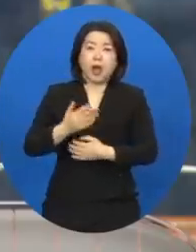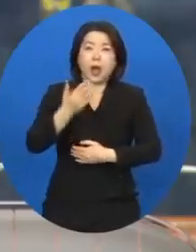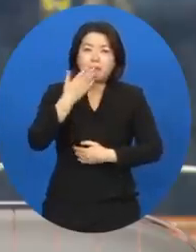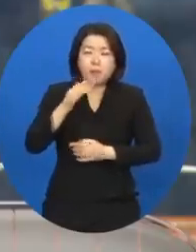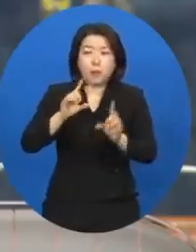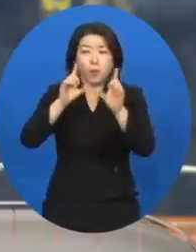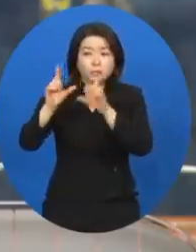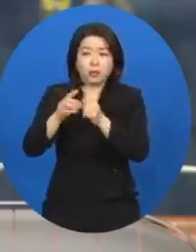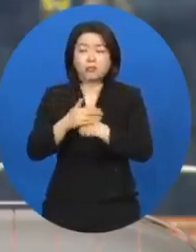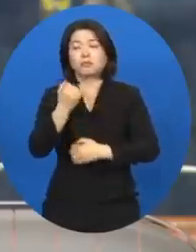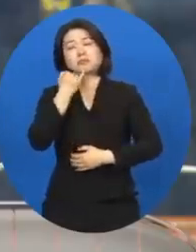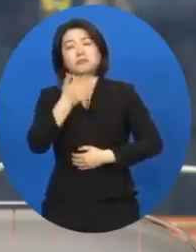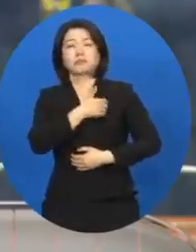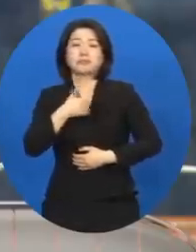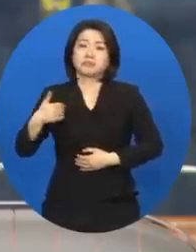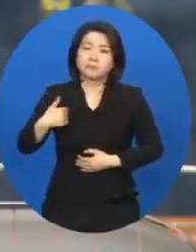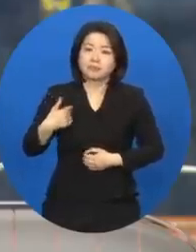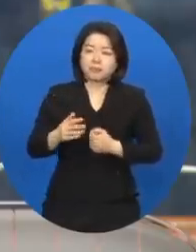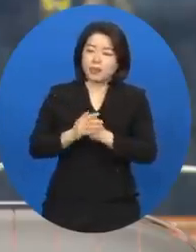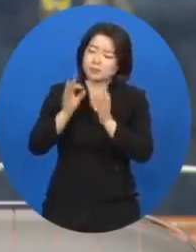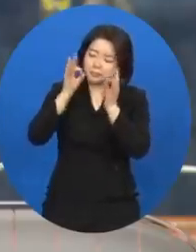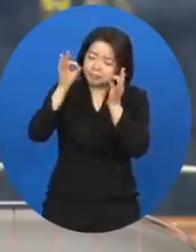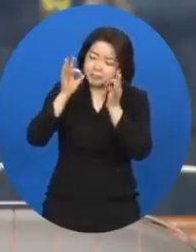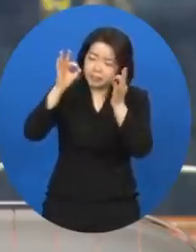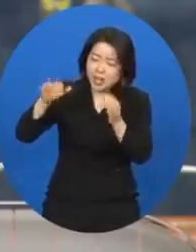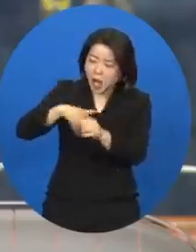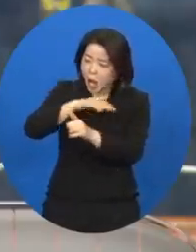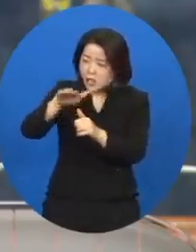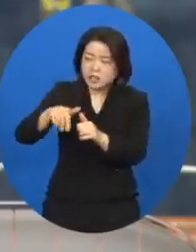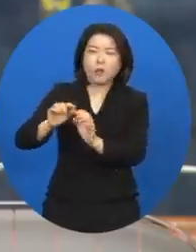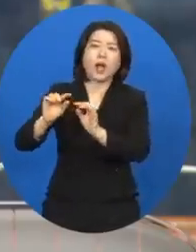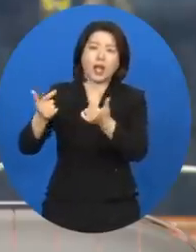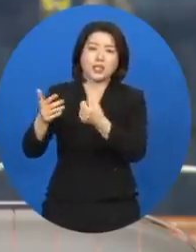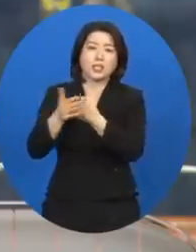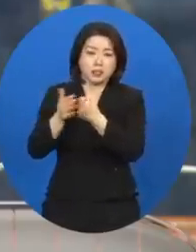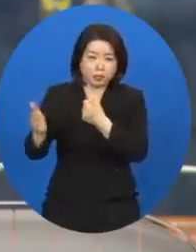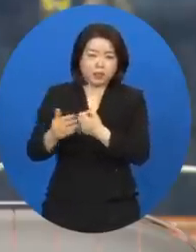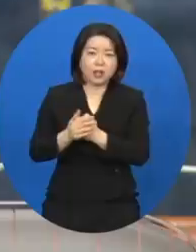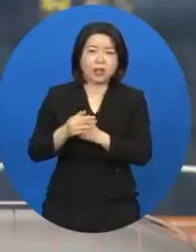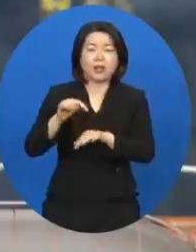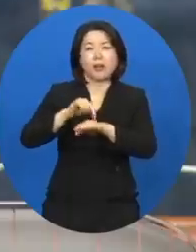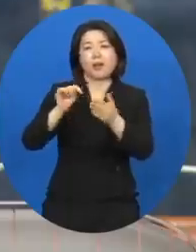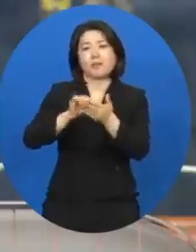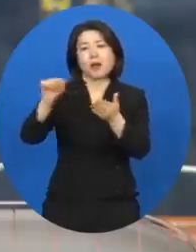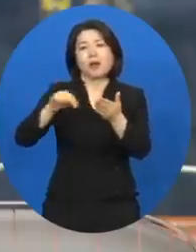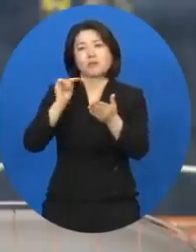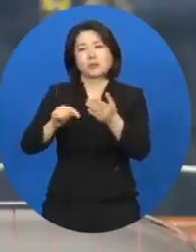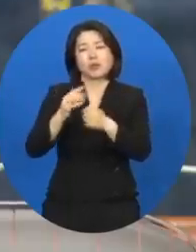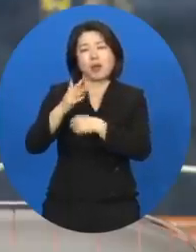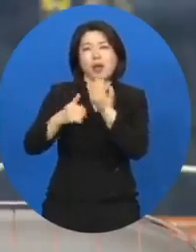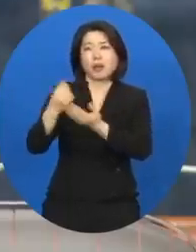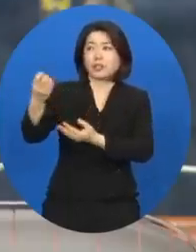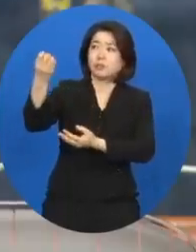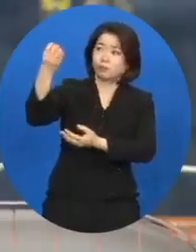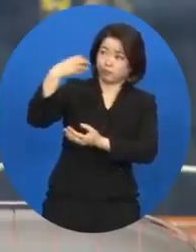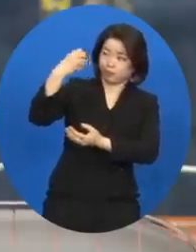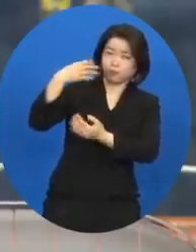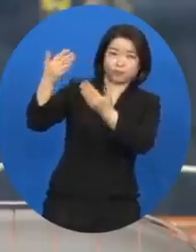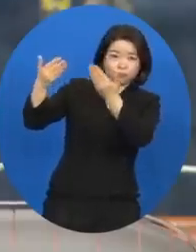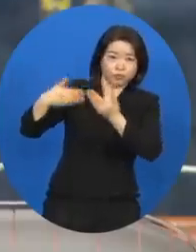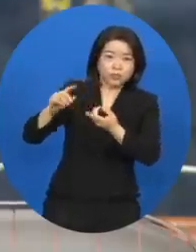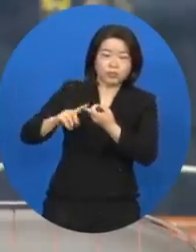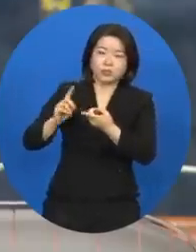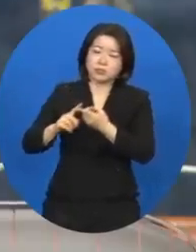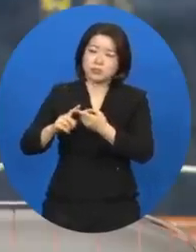뭐 절박한 상황은 아니니까, 그러니까 서서히 마음에 하나님이 하시는 말씀에 대해서